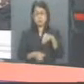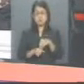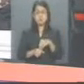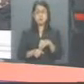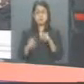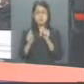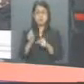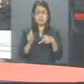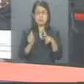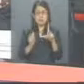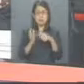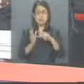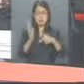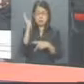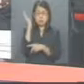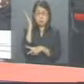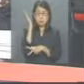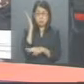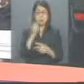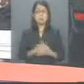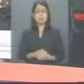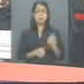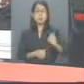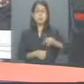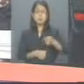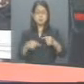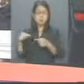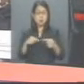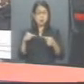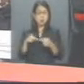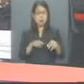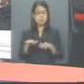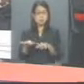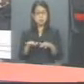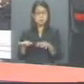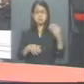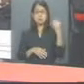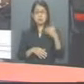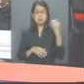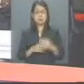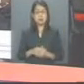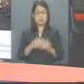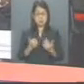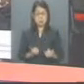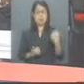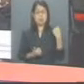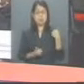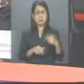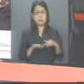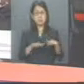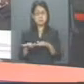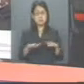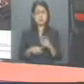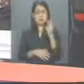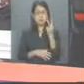ดภูเก็ตนั้นก็มี after shock เกิดขึ้นตามมาอย่างต่อเนื่องค่ะโดยล่าสุดนะคะได้เกิด after shock ถึง2ครั้งโดยช่วงเวลาประ